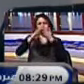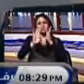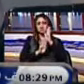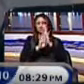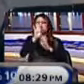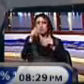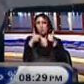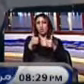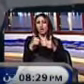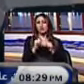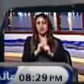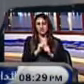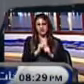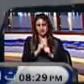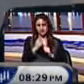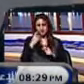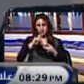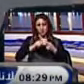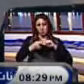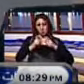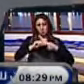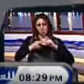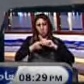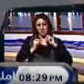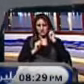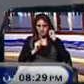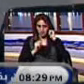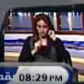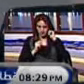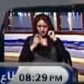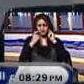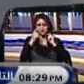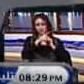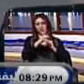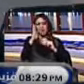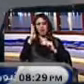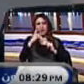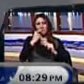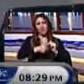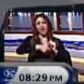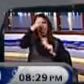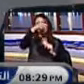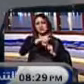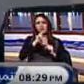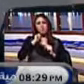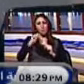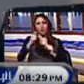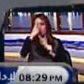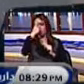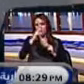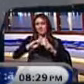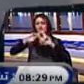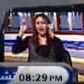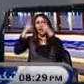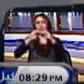العظيمة اختارت منظمة اليونسكو قرية كفر وهب أحسن قرية في